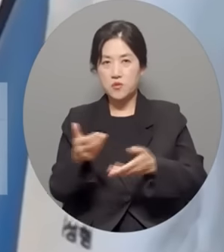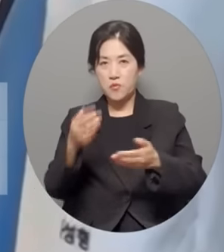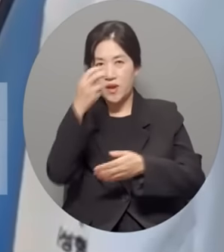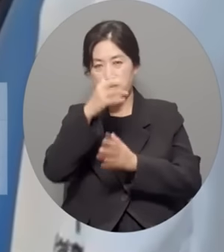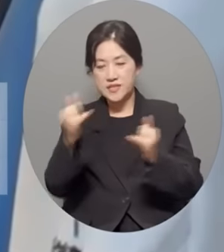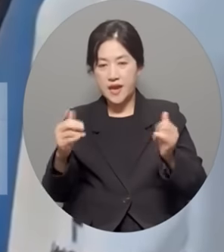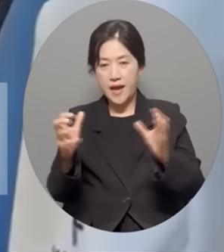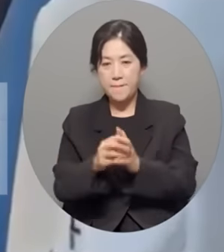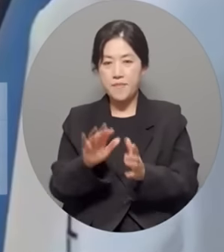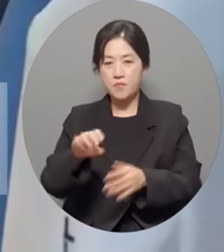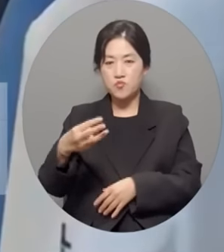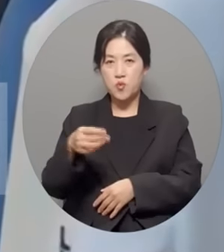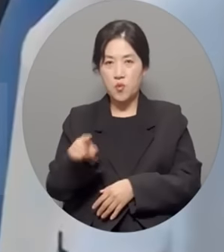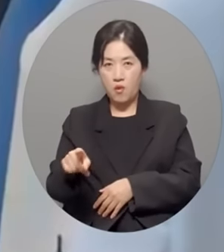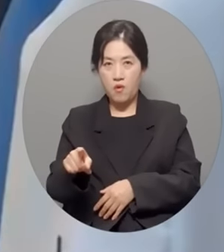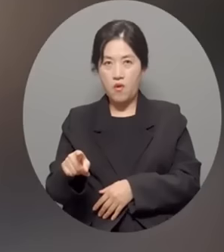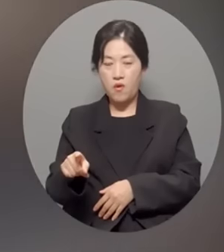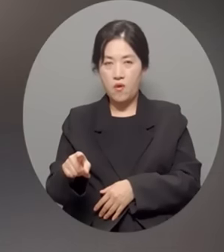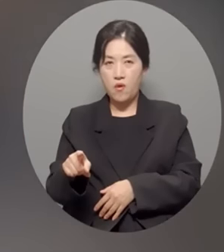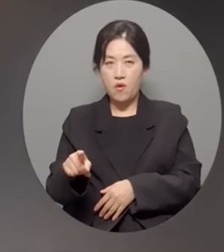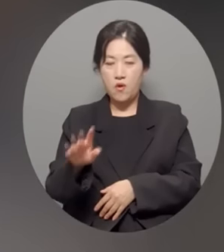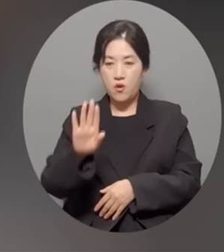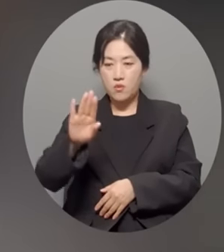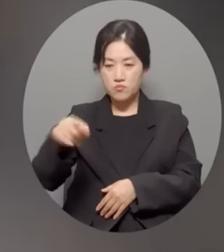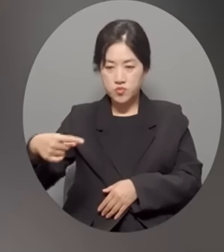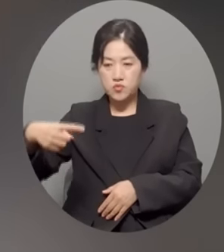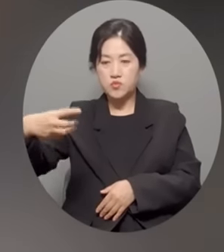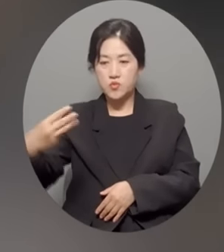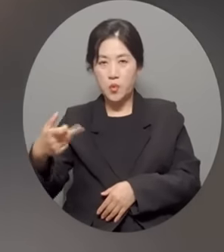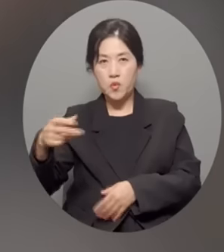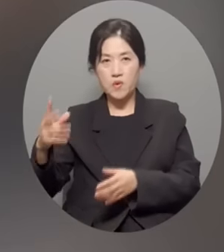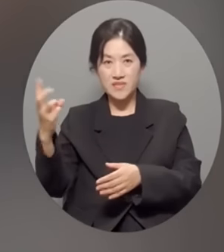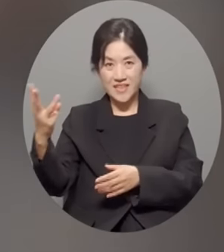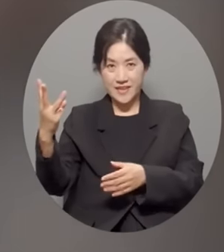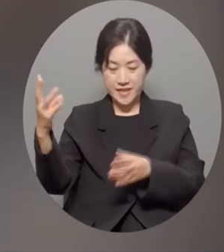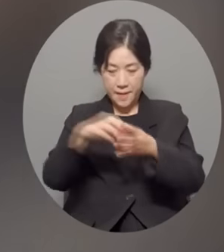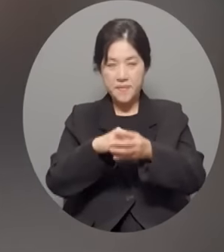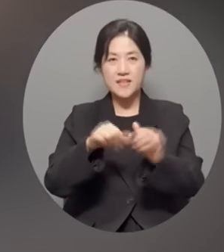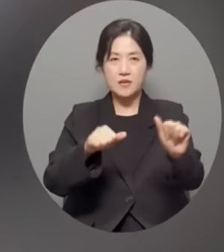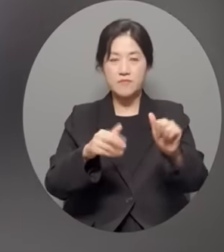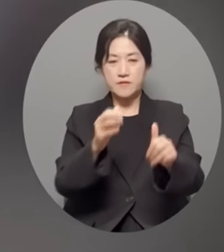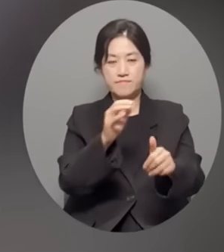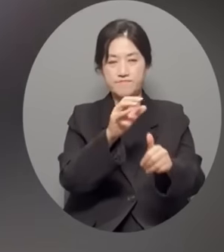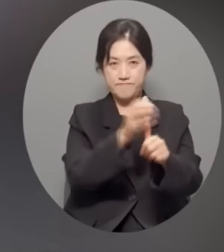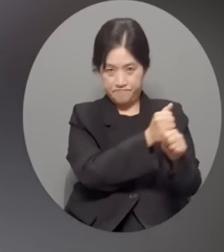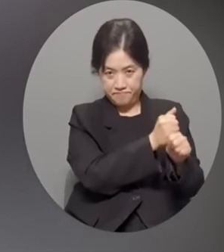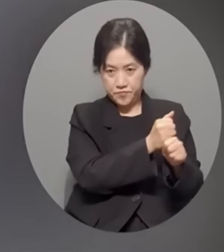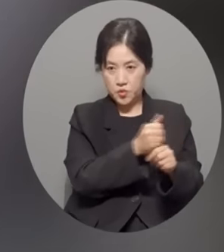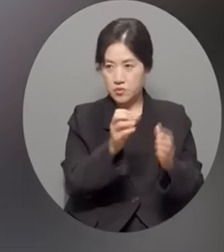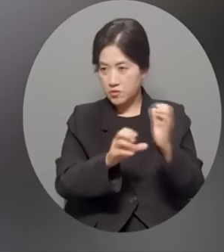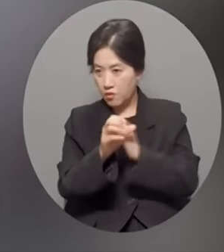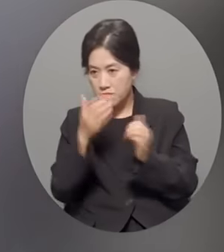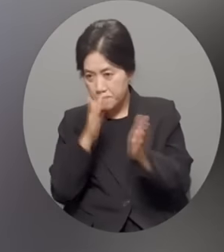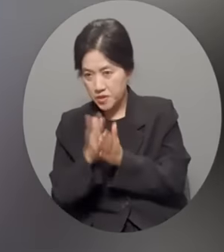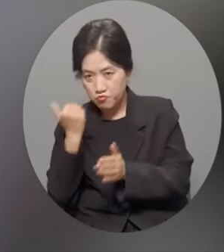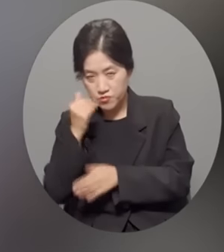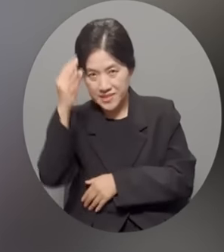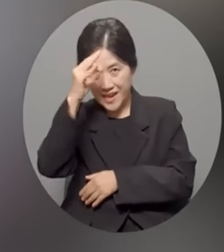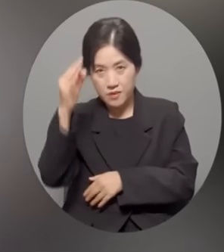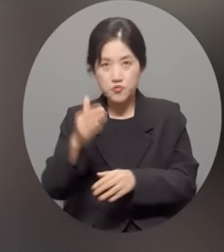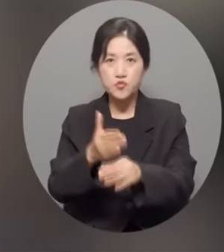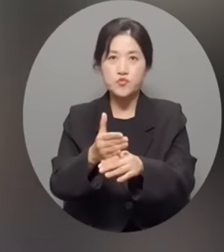브로커 세명 등 총 다섯명을 구속하고 추가 가담자를 쫓고 있습니다 MBC 뉴스 재입니다